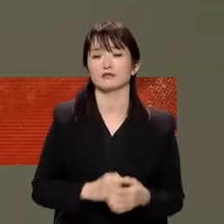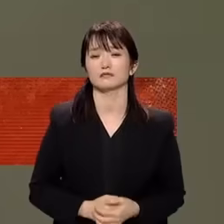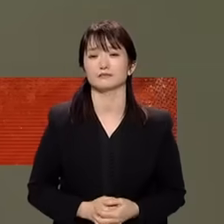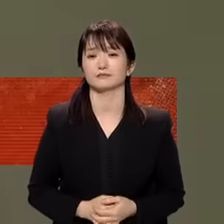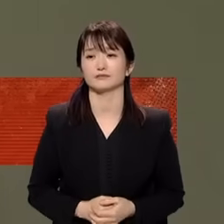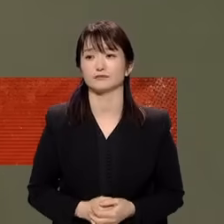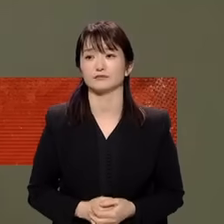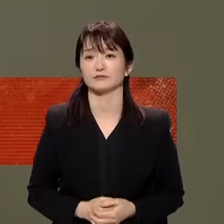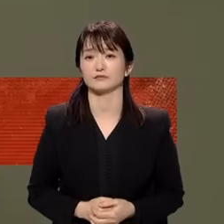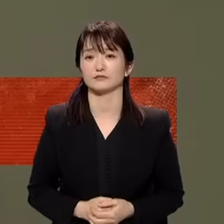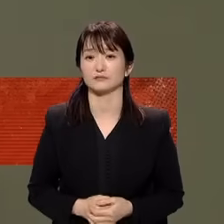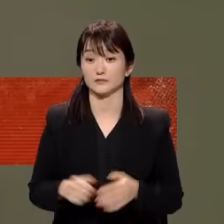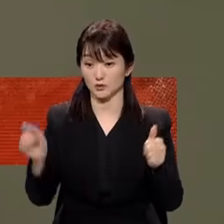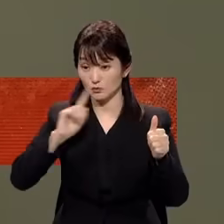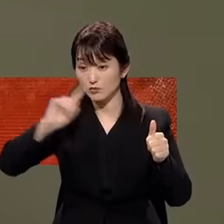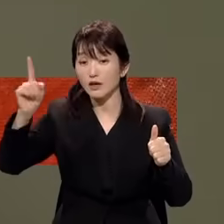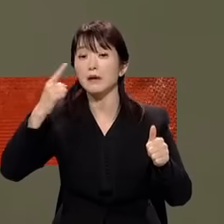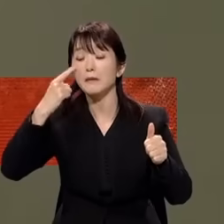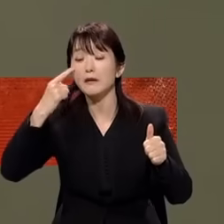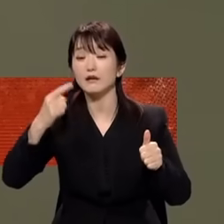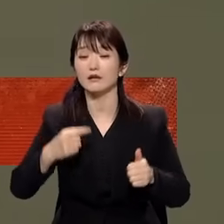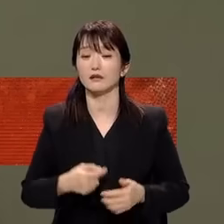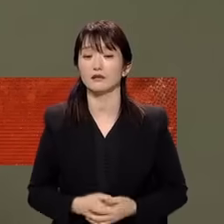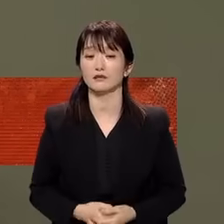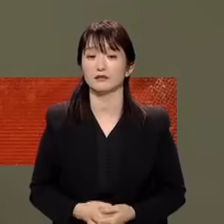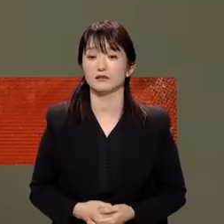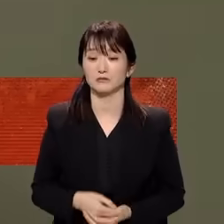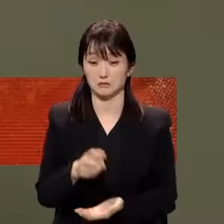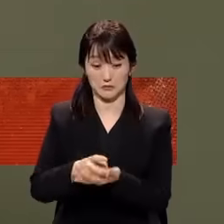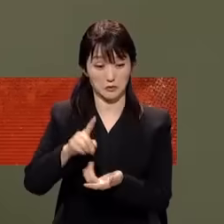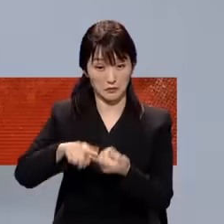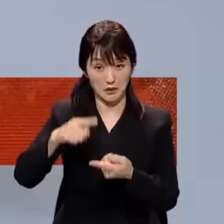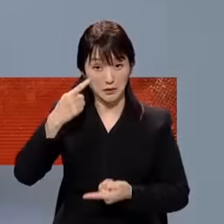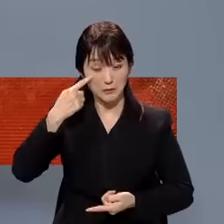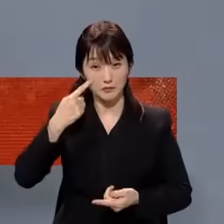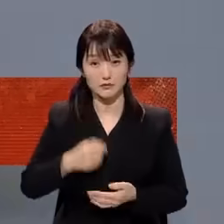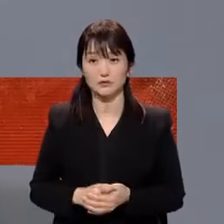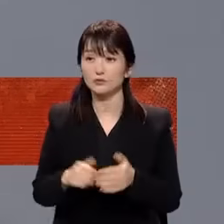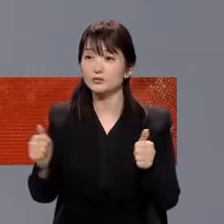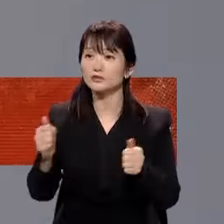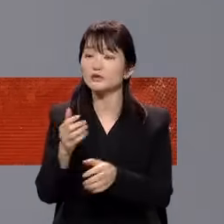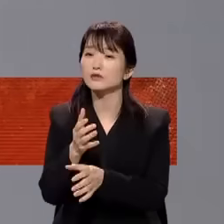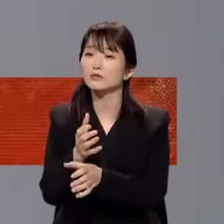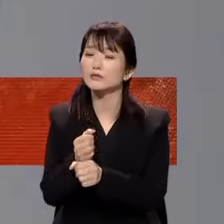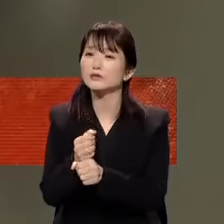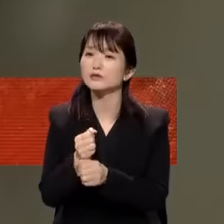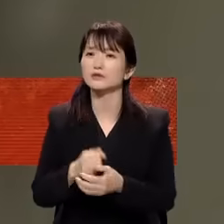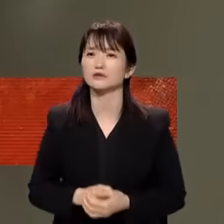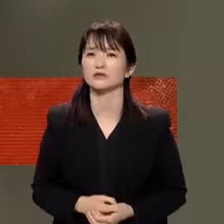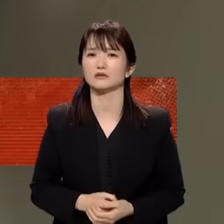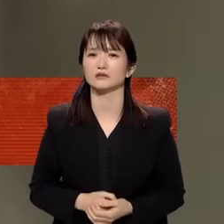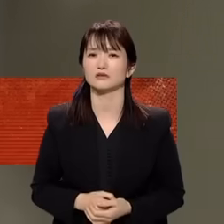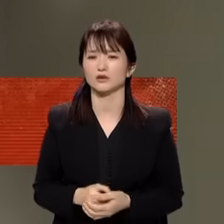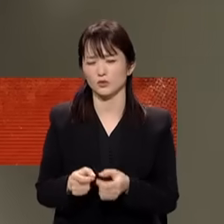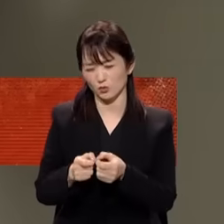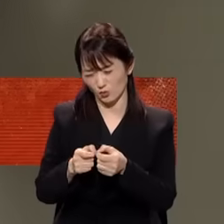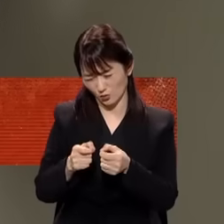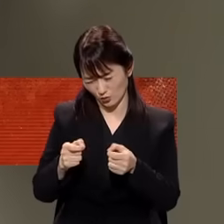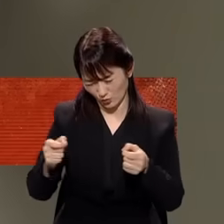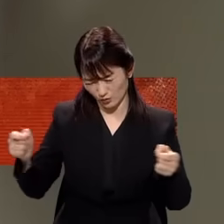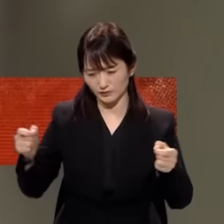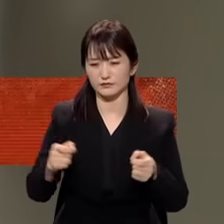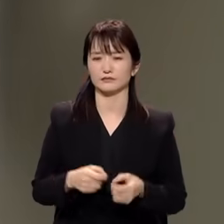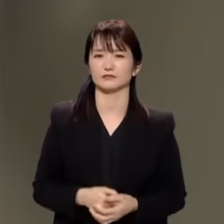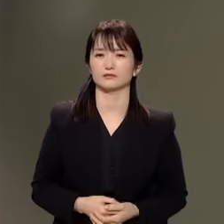이겁니다. 아 그러면 소송해. 법대로 하자. 소송하면 얼마나 걸릴까요? 명도소송 한참 걸립니다. 아무리 아이고야. 짧아도. 이제